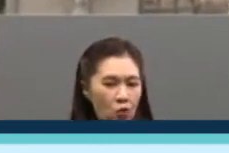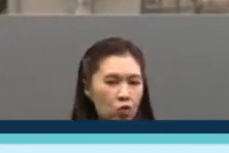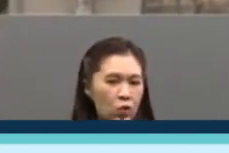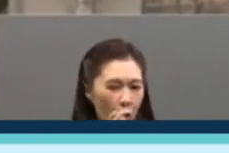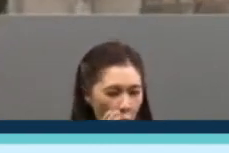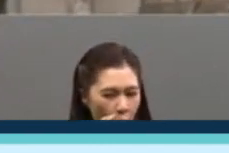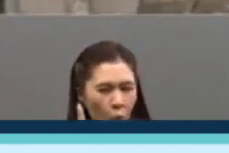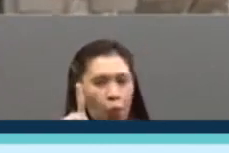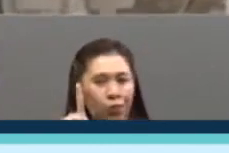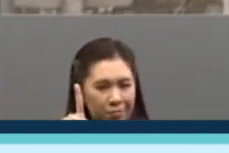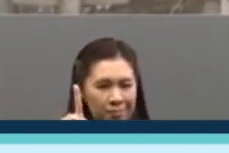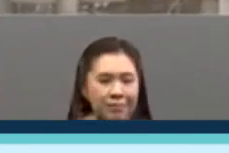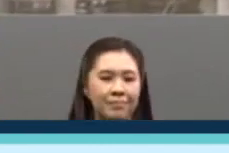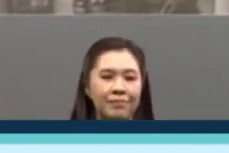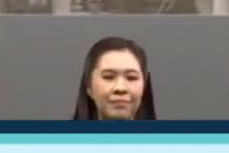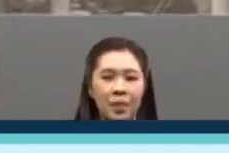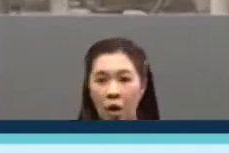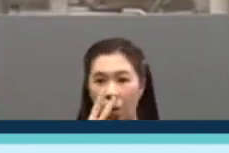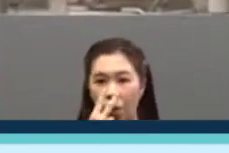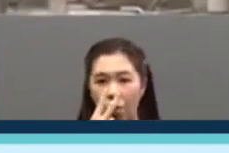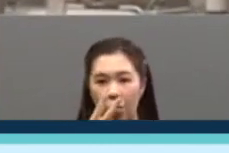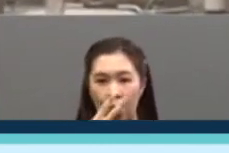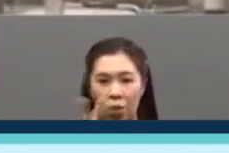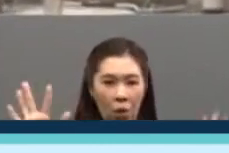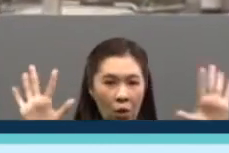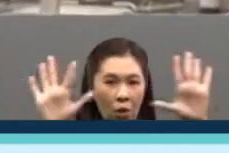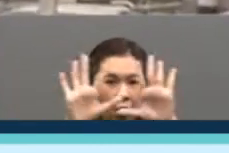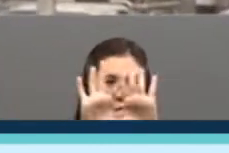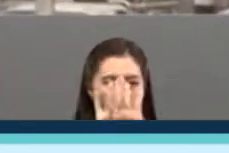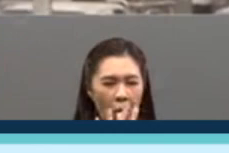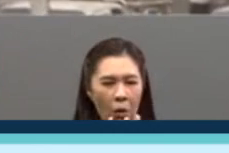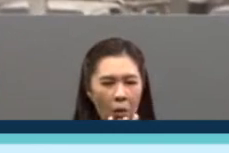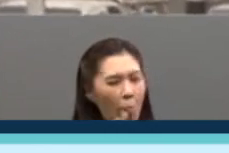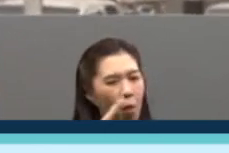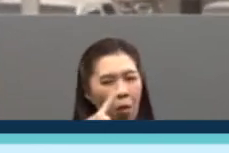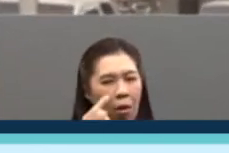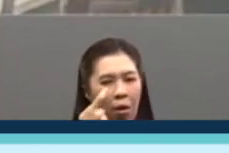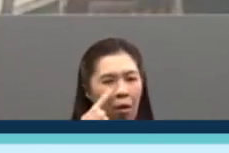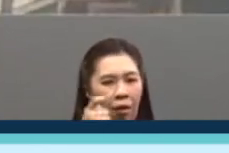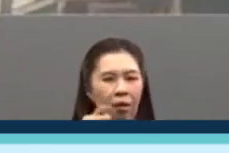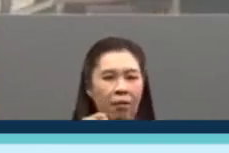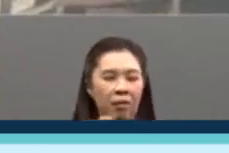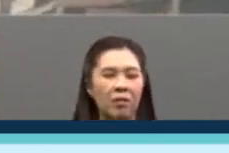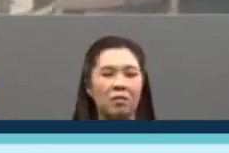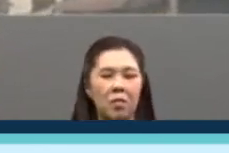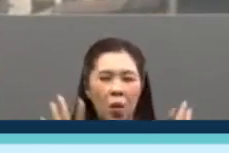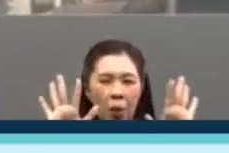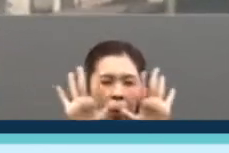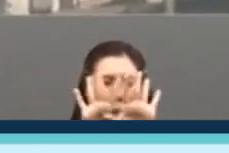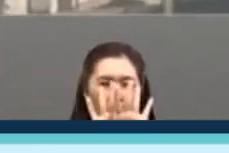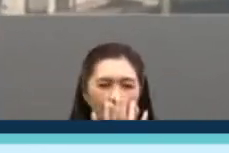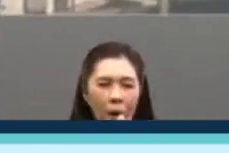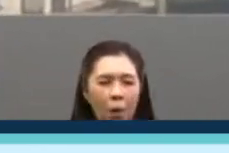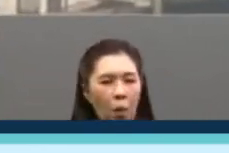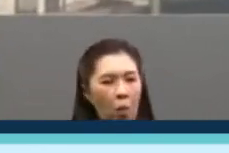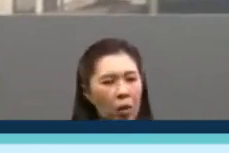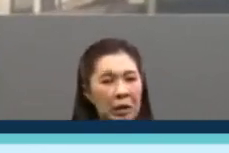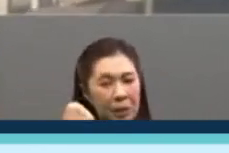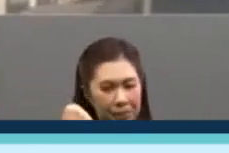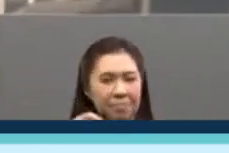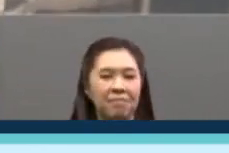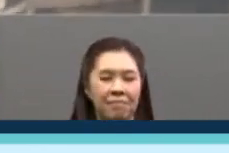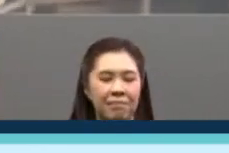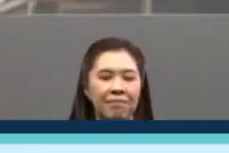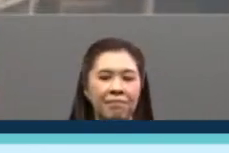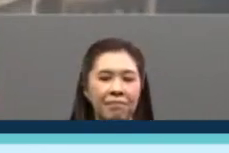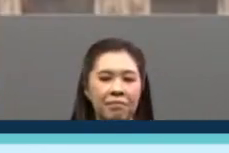นตรีและรัฐมนตรีว่าการกระทรวงกลาโหมเน้นย้ำทุกหน่วยงานบูรณาการแก้ปัญหาในภาพรวมรวมทั้งประสาน